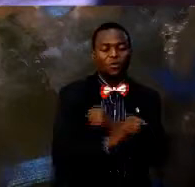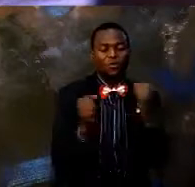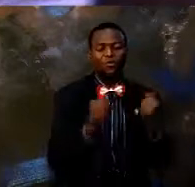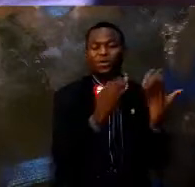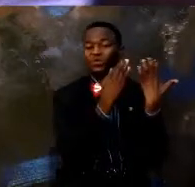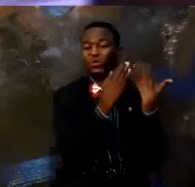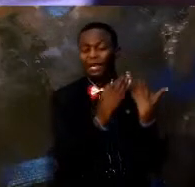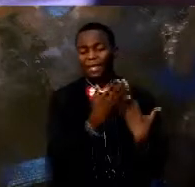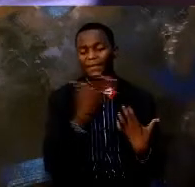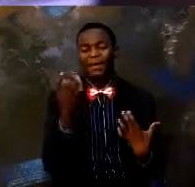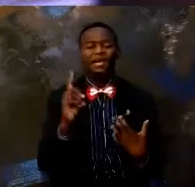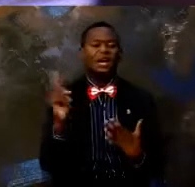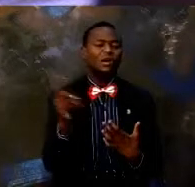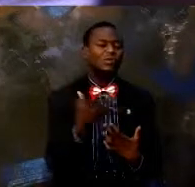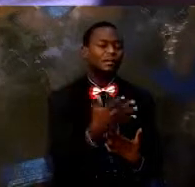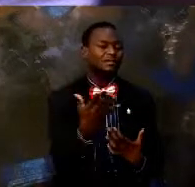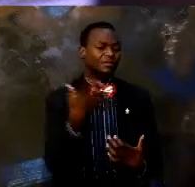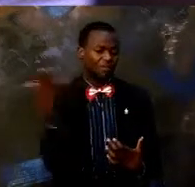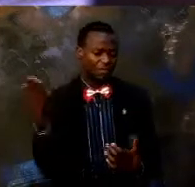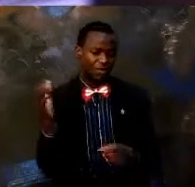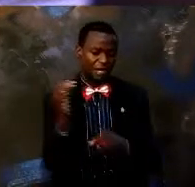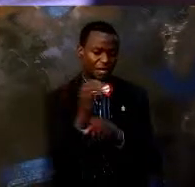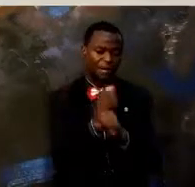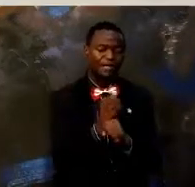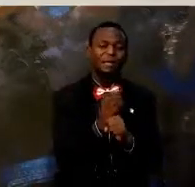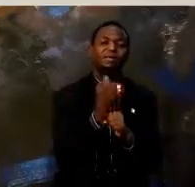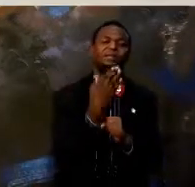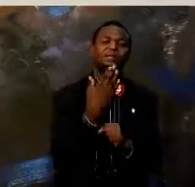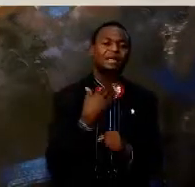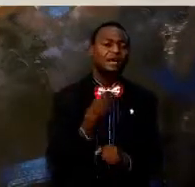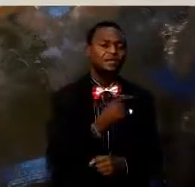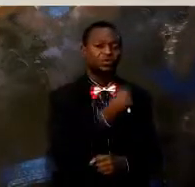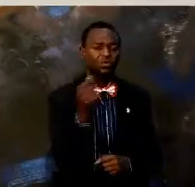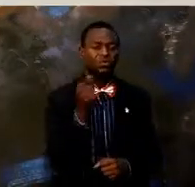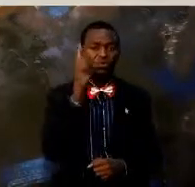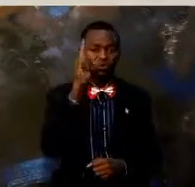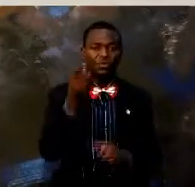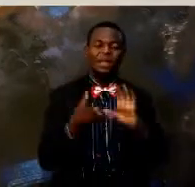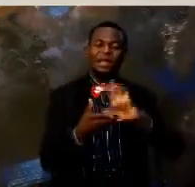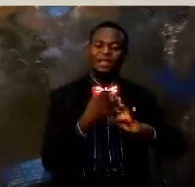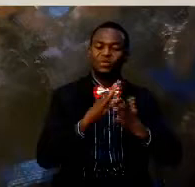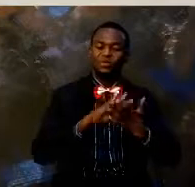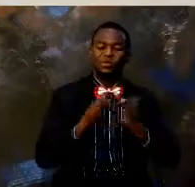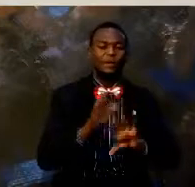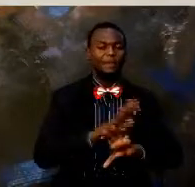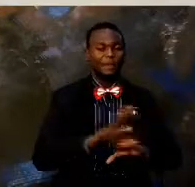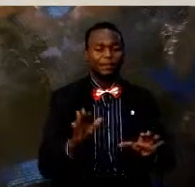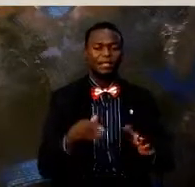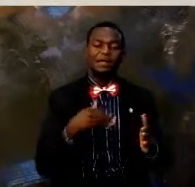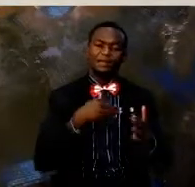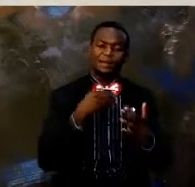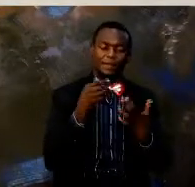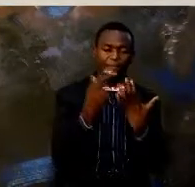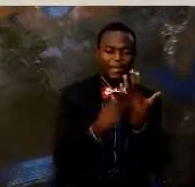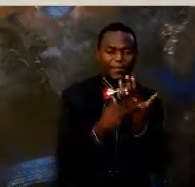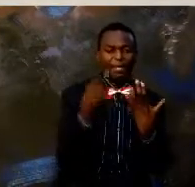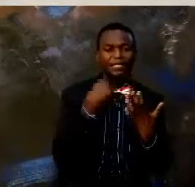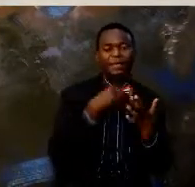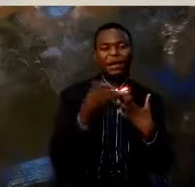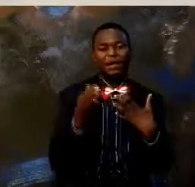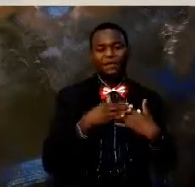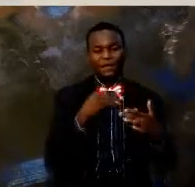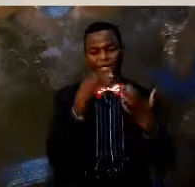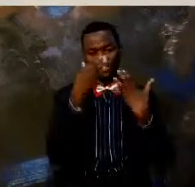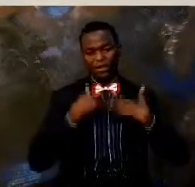yake hakuna mahala popote utaipata, ilihitaji tu aliyetuumba. Biblia inasema akafanyika mwili. Nasikiliza